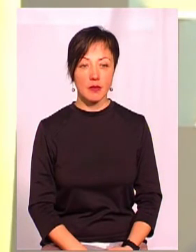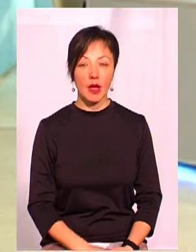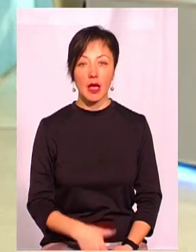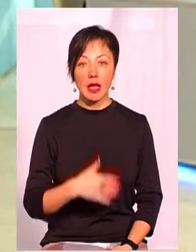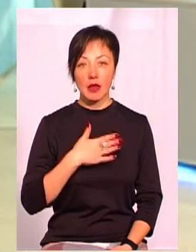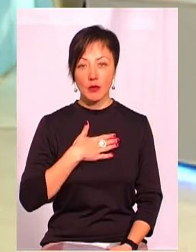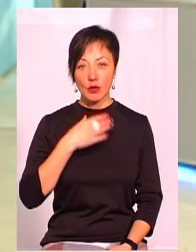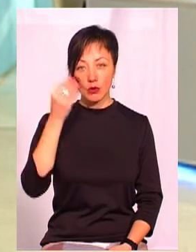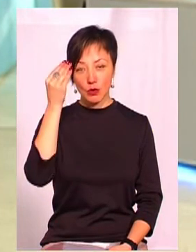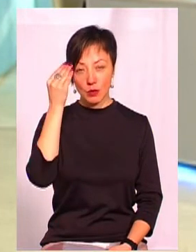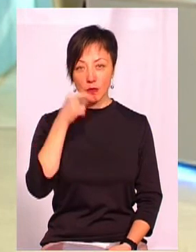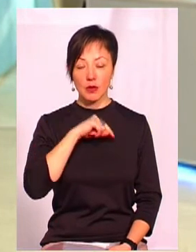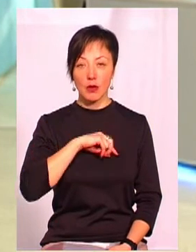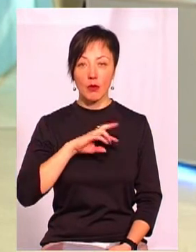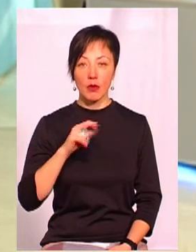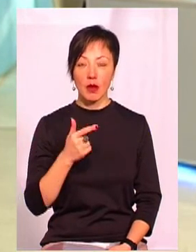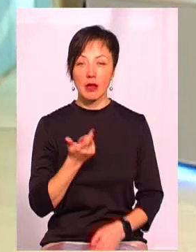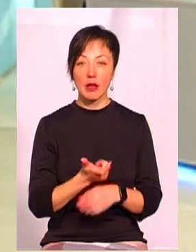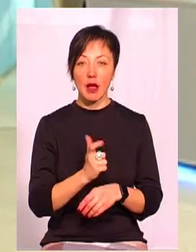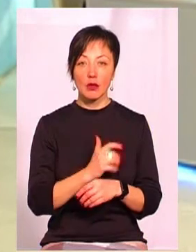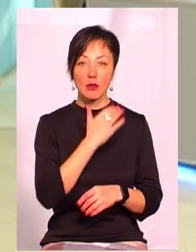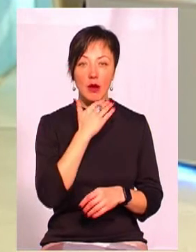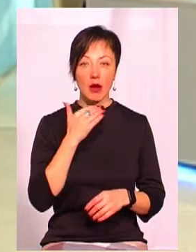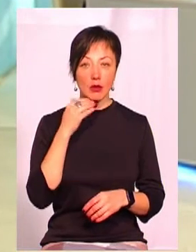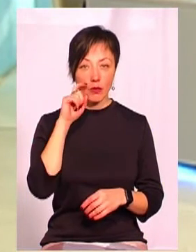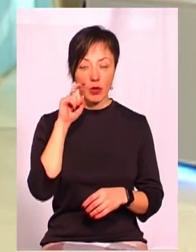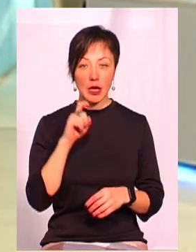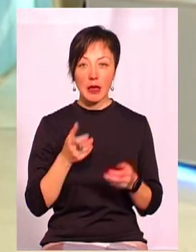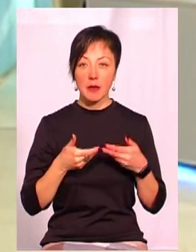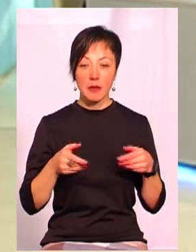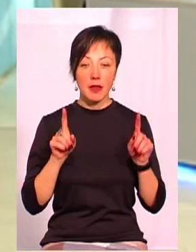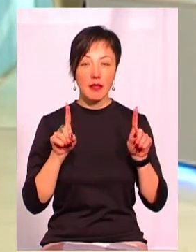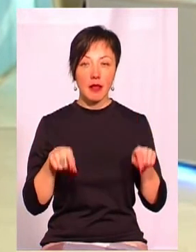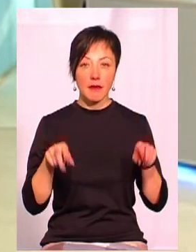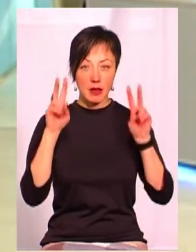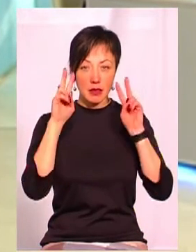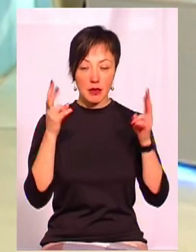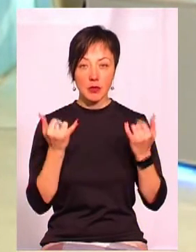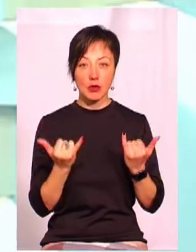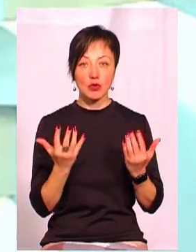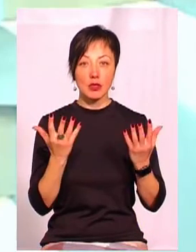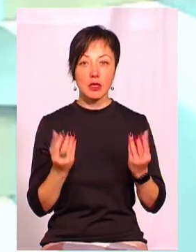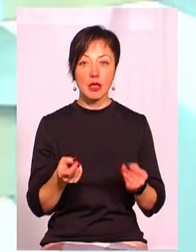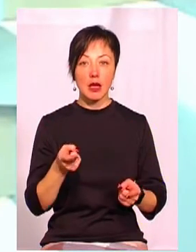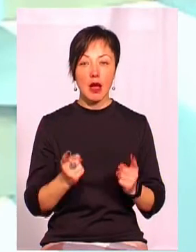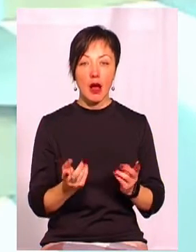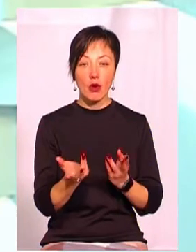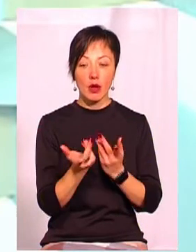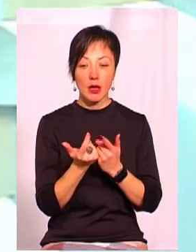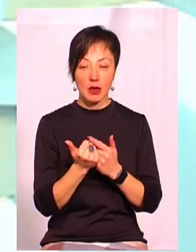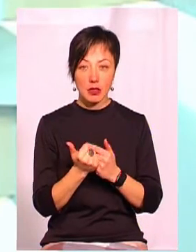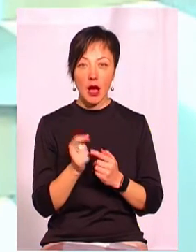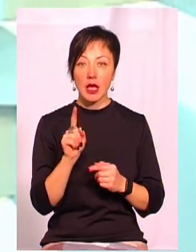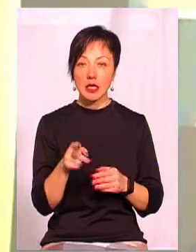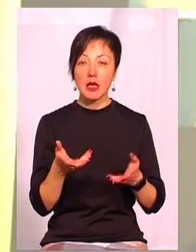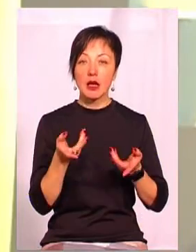На мою думку, психологів надто багато в Україні, і ми навіть не знаємо на сьогоднішній день їх реальної кількості. А ті,